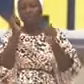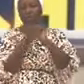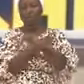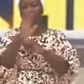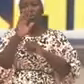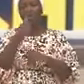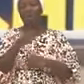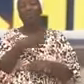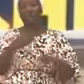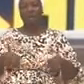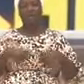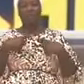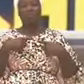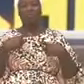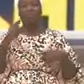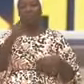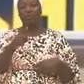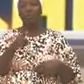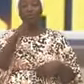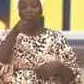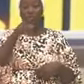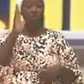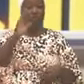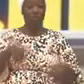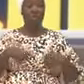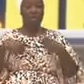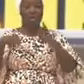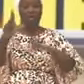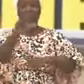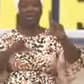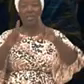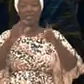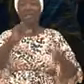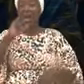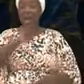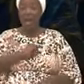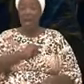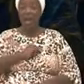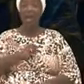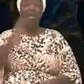vive et tu vivras je vivrai